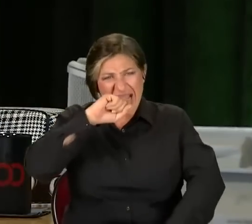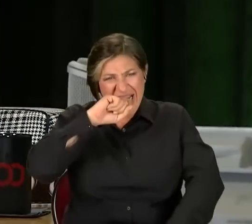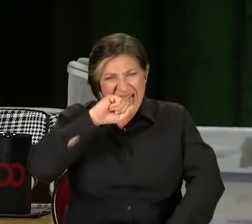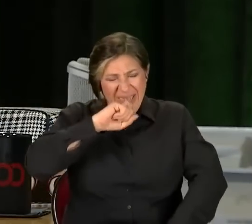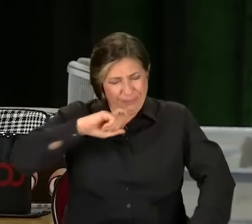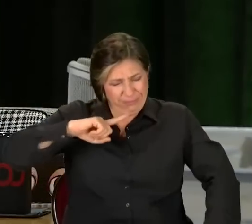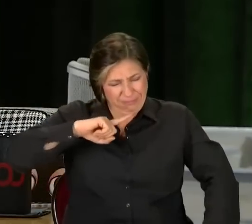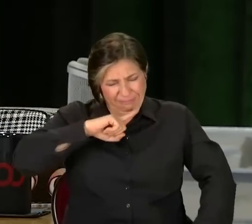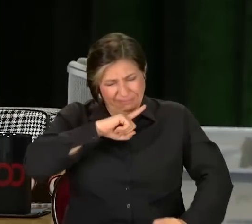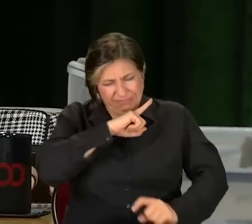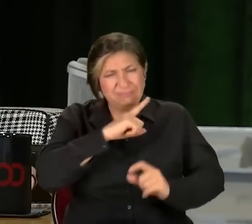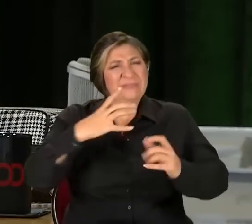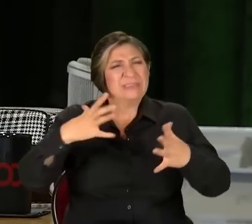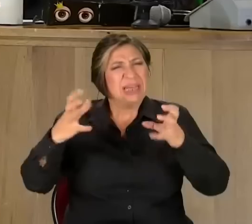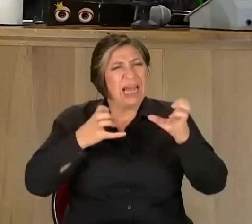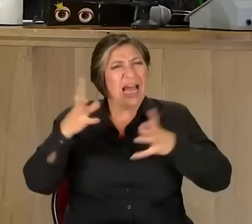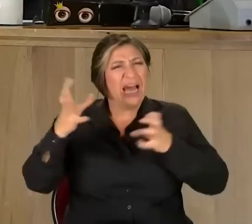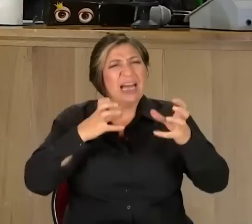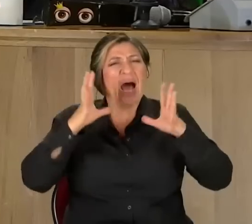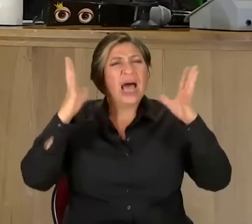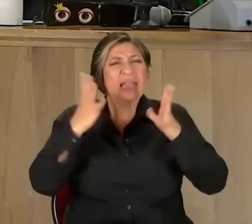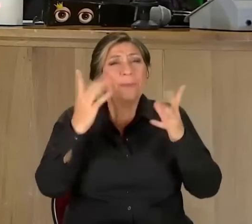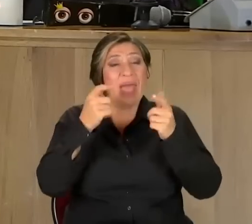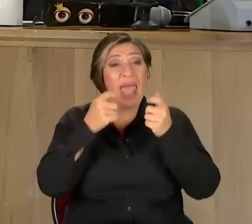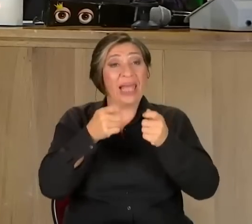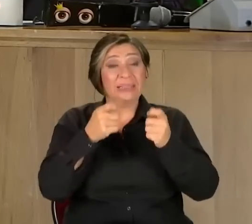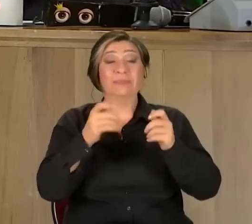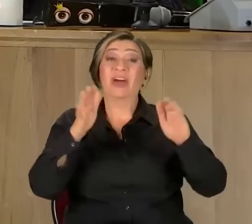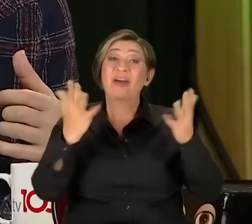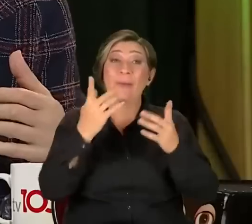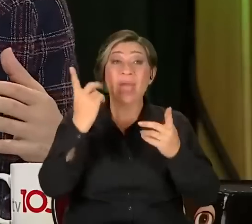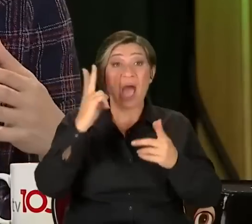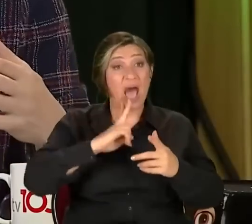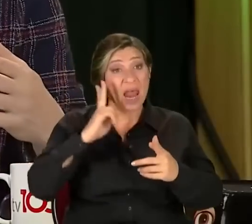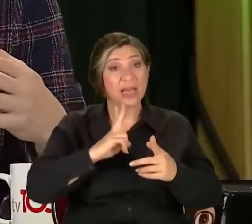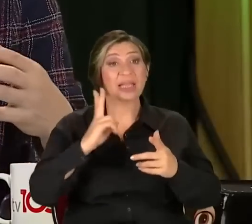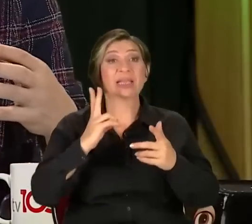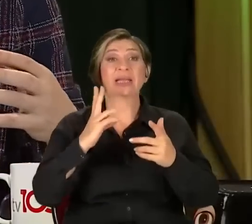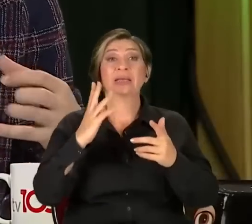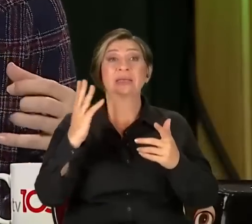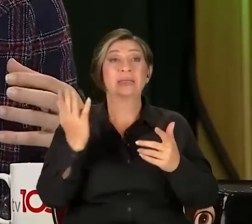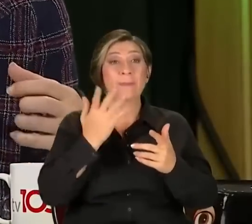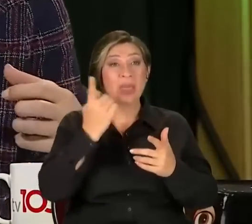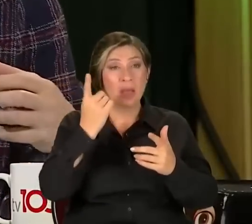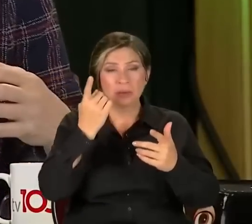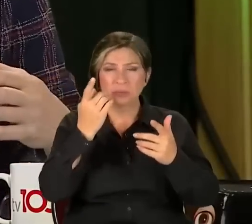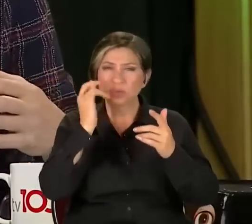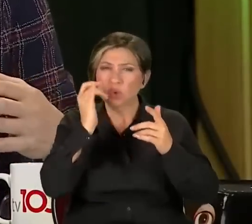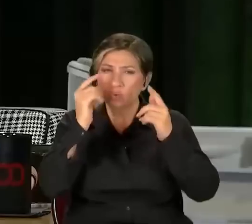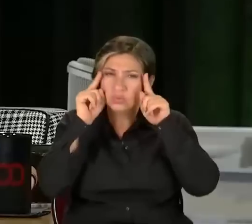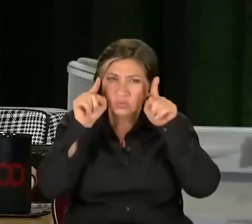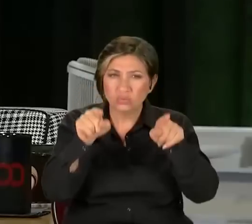kabul ediyorsun ve hiçbir şekilde hiçbir eğitimle ya da hiçbir ahlaki şeyle ya da hiçbir ön yargıyla